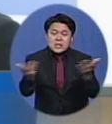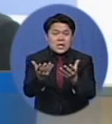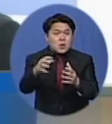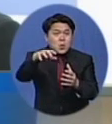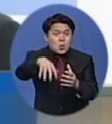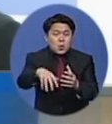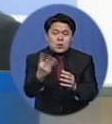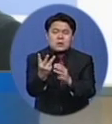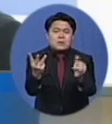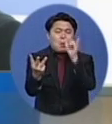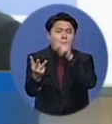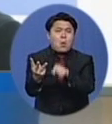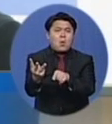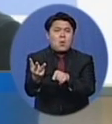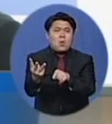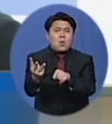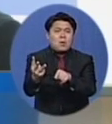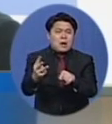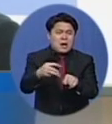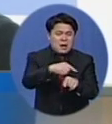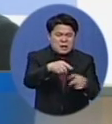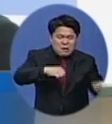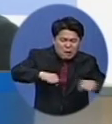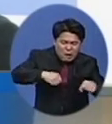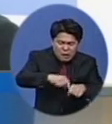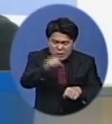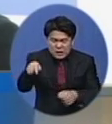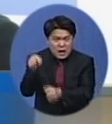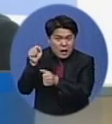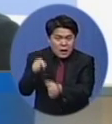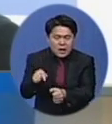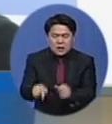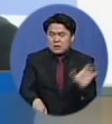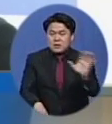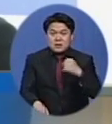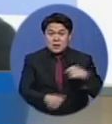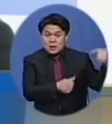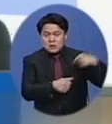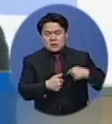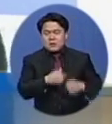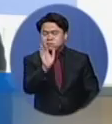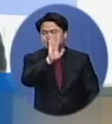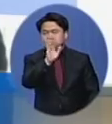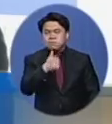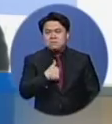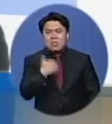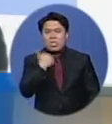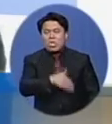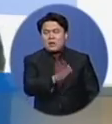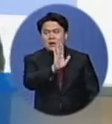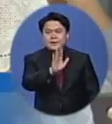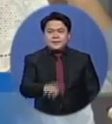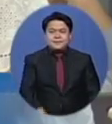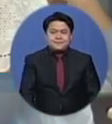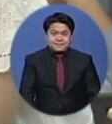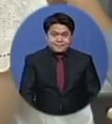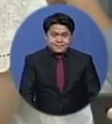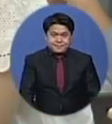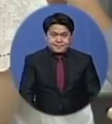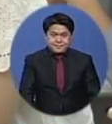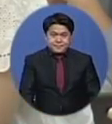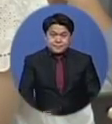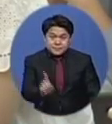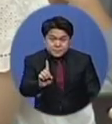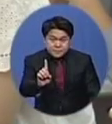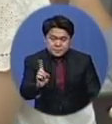현장에 3명의 인력으로 이걸 하라는 거는 제가 생각해도 저는 못할까요.